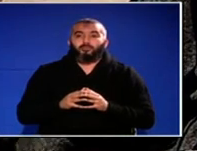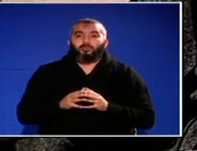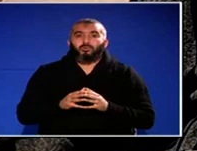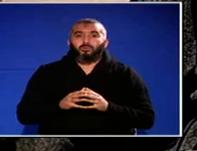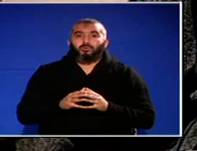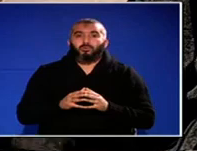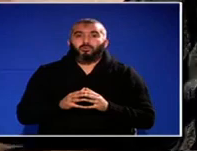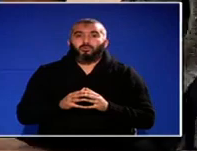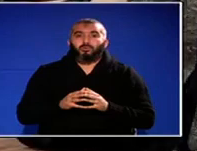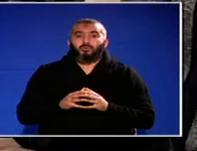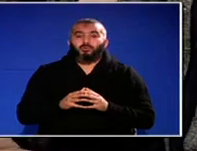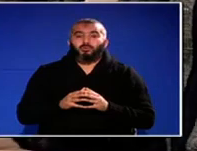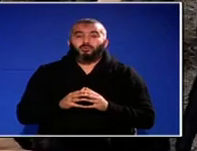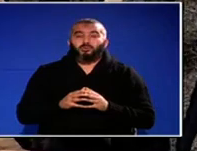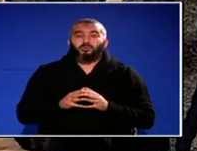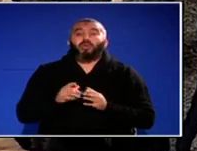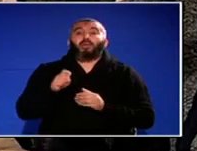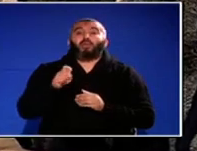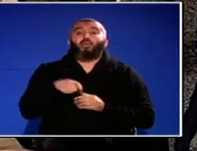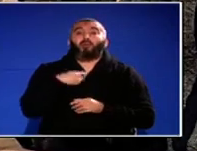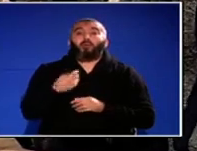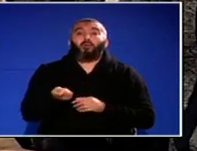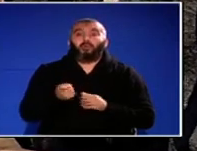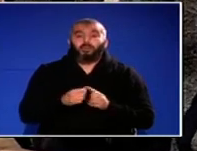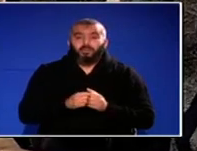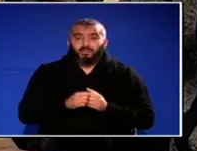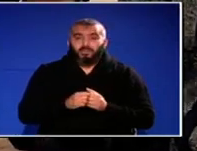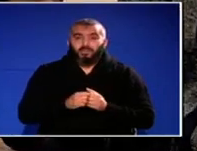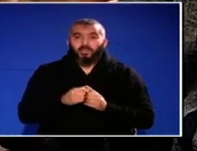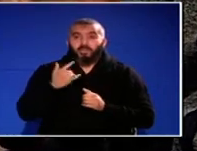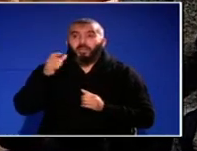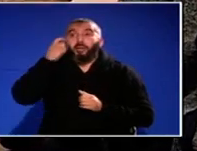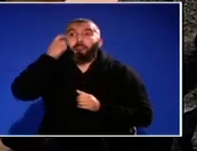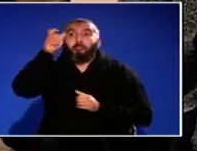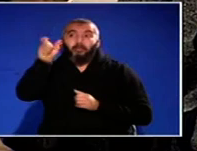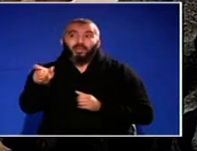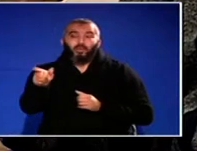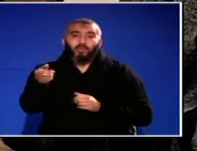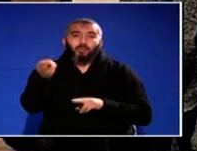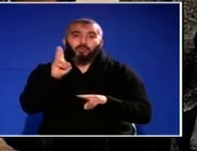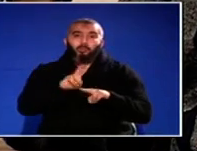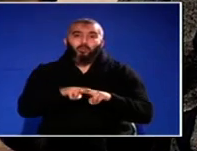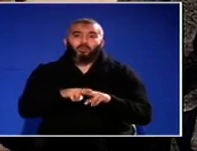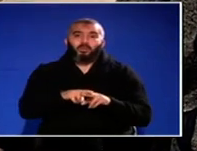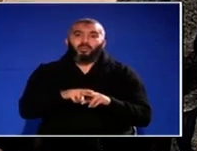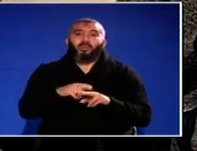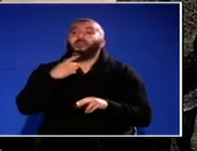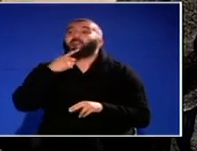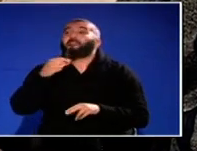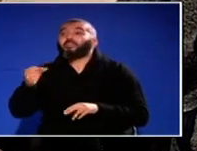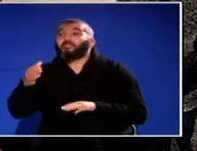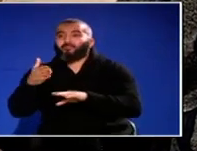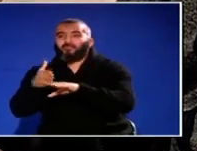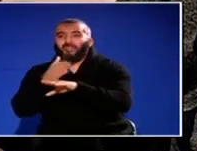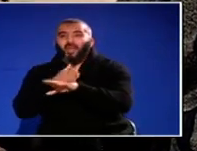من بسطه الأمور، هو الأصل الإنسان، هو هذا هو الأصل الإنسان، كيموت الإبن قبل الـ قبل